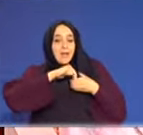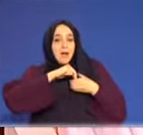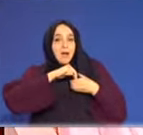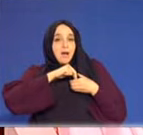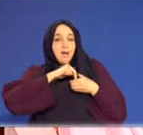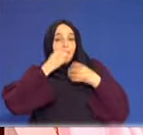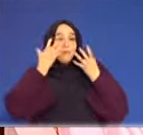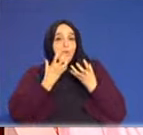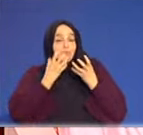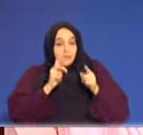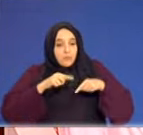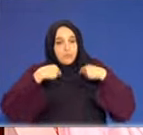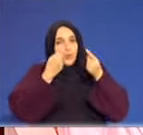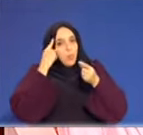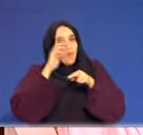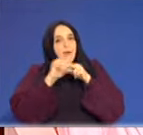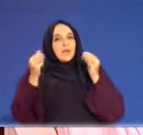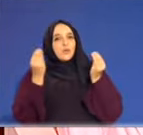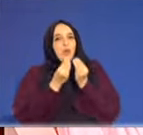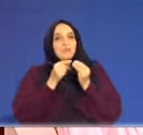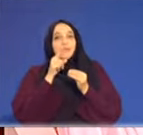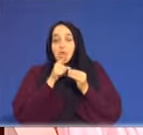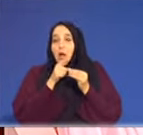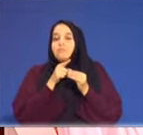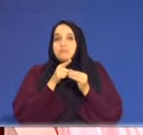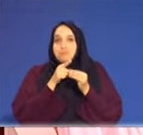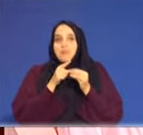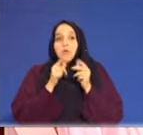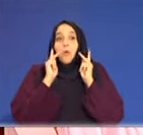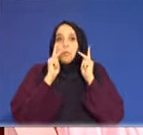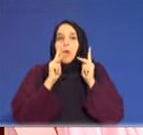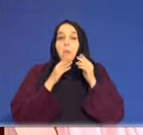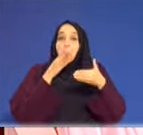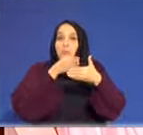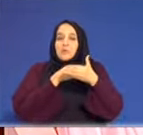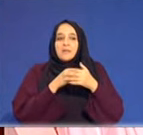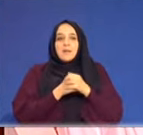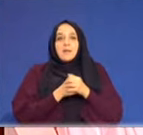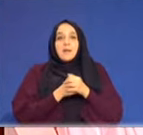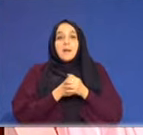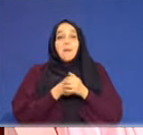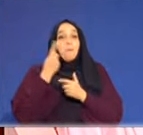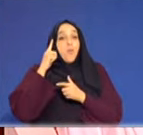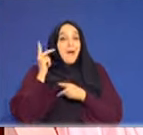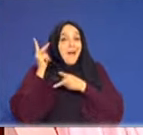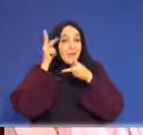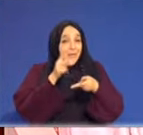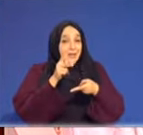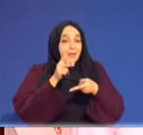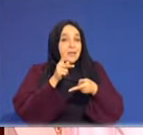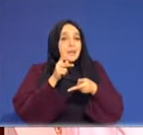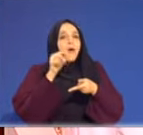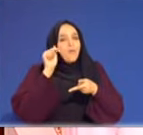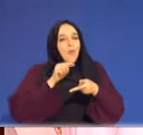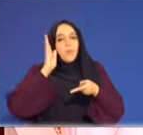إلى الصلح. الصلح. نعم. هذه غاية نبيلة، ولكن هذا الأمر يقتضي